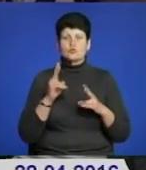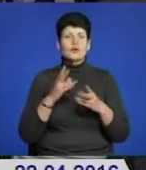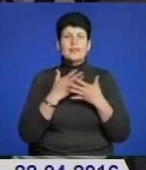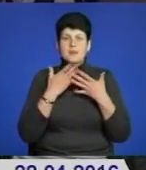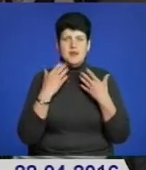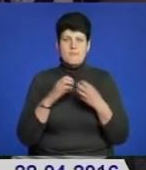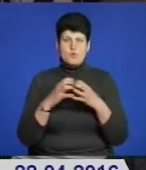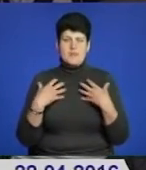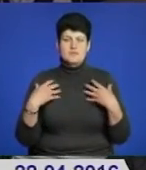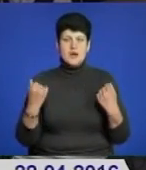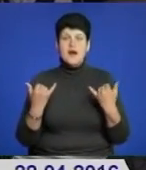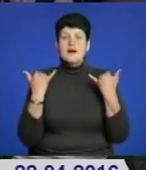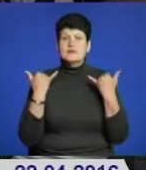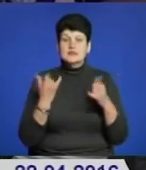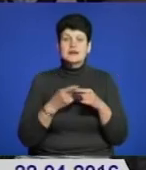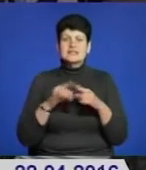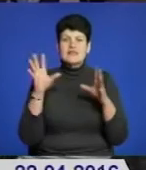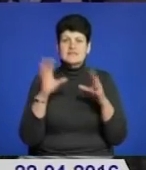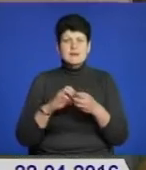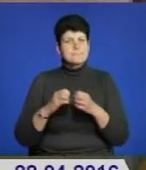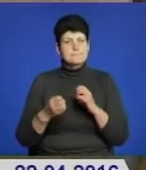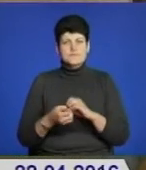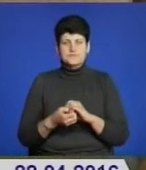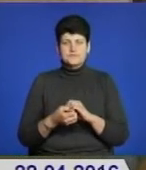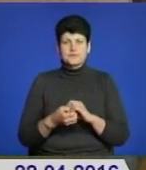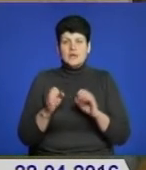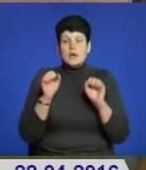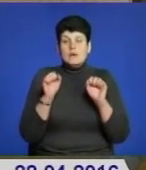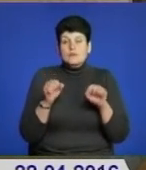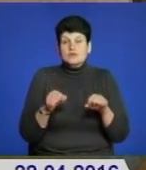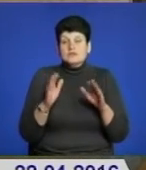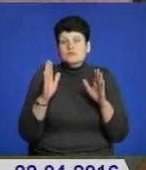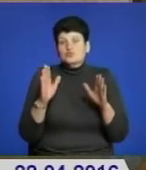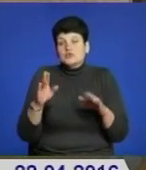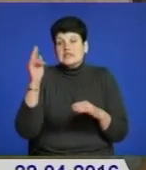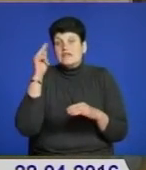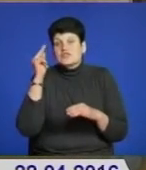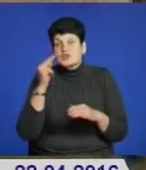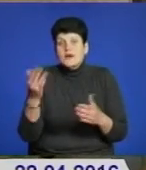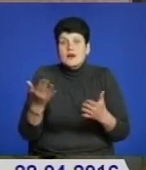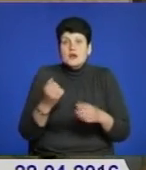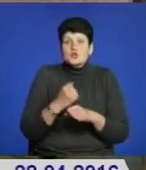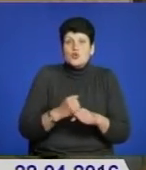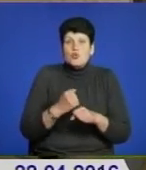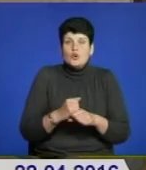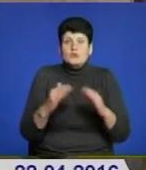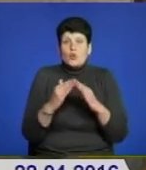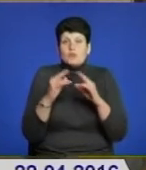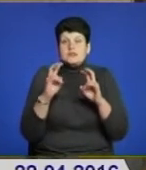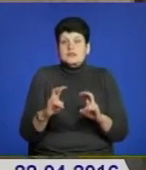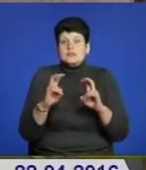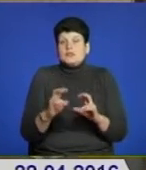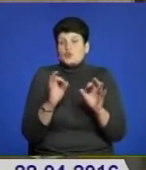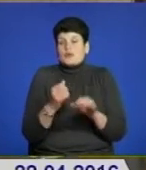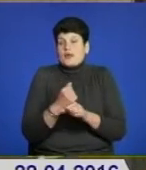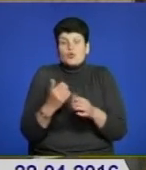здоров'ям. Однак наразі все це дуже проблематично. Можливо, десь буде якесь навчання, якась робота, то так теж вдома сидіти, нічого не